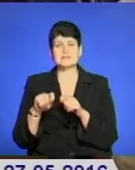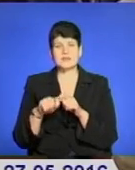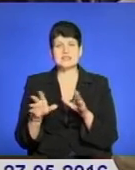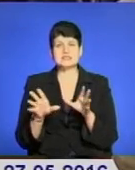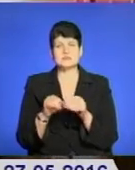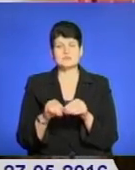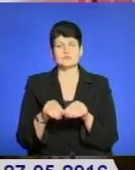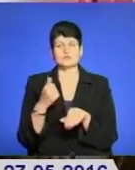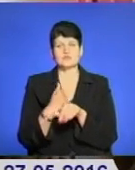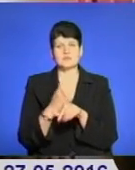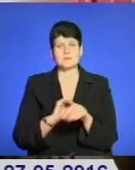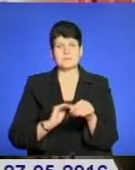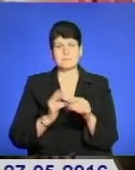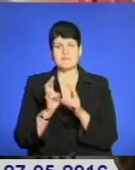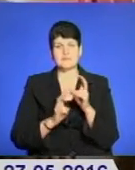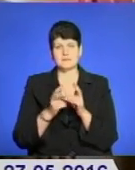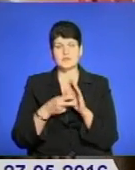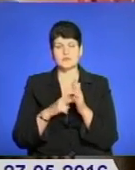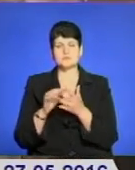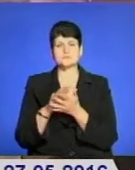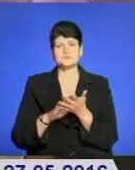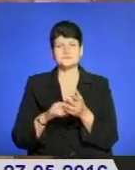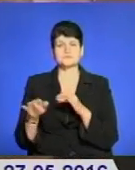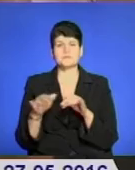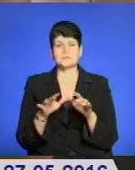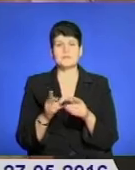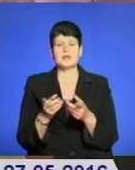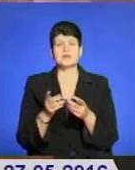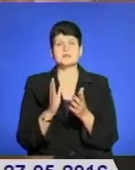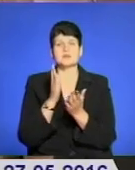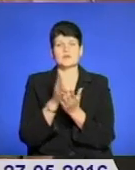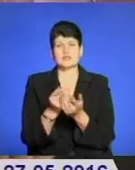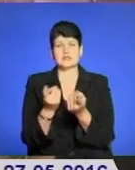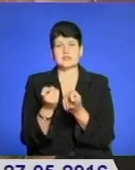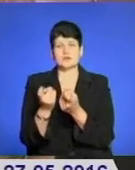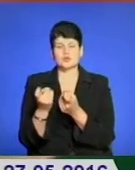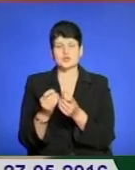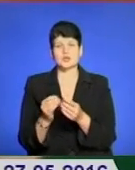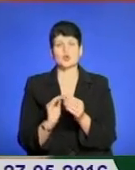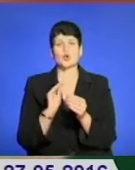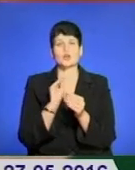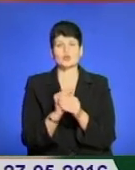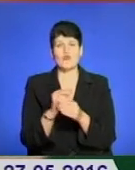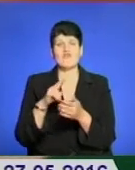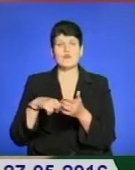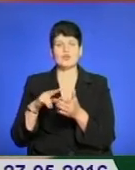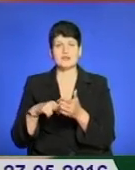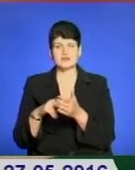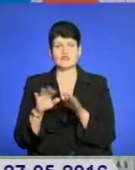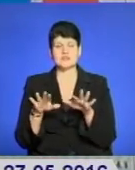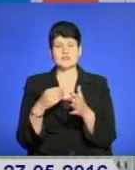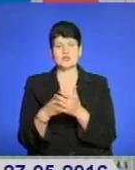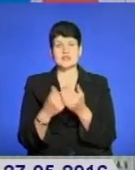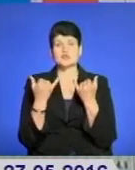спільно з провідними підприємцями планували подальші заходи, спрямовані на залучення додаткових надходжень податків і зборів до місцевих бюджетів.